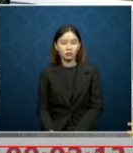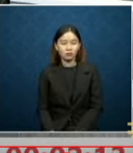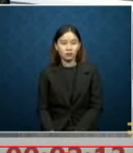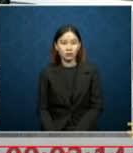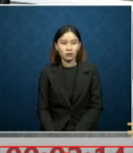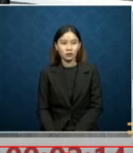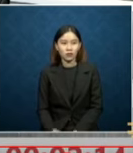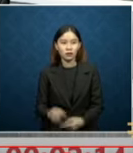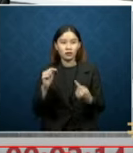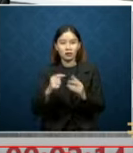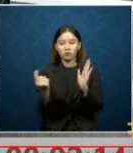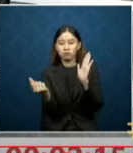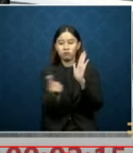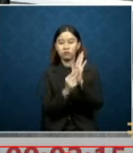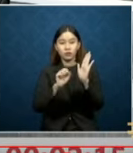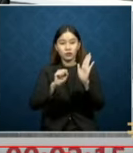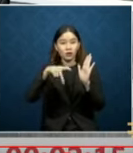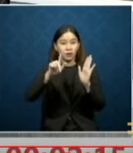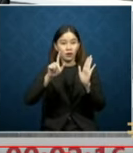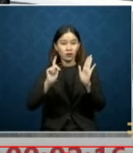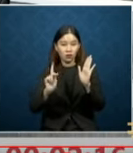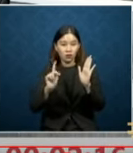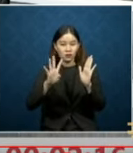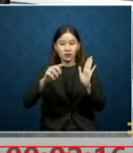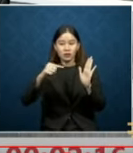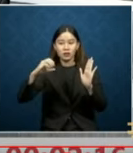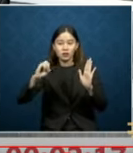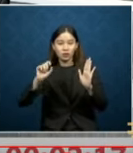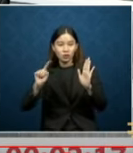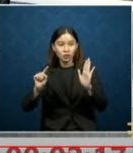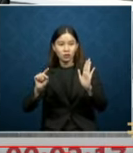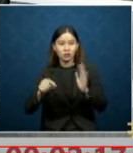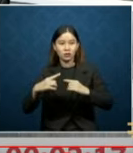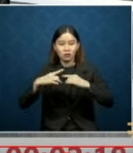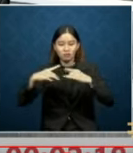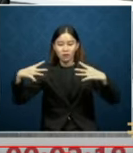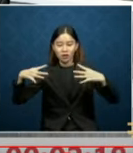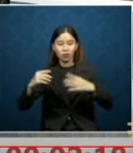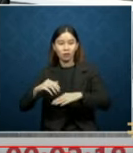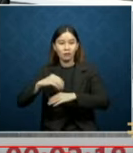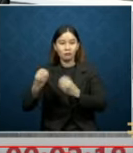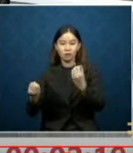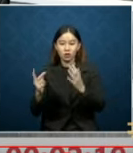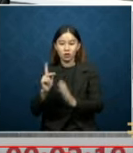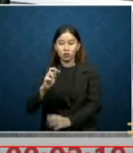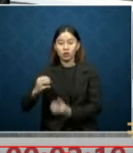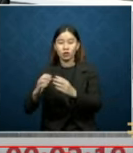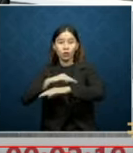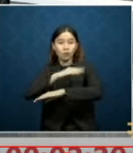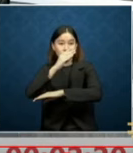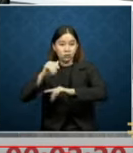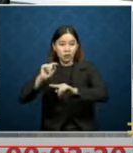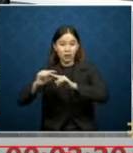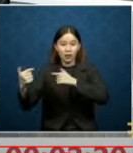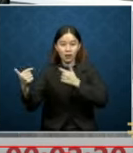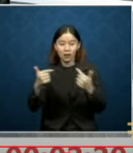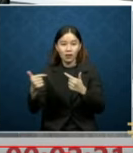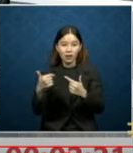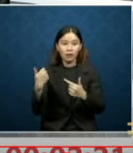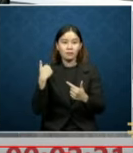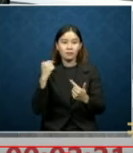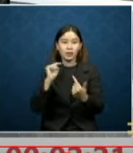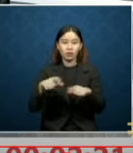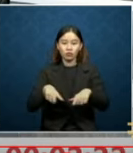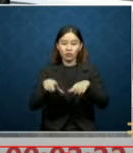ไปอยู่ในสปก. 4/01 ซึ่งขัดแย้งกับกรมอุทยานนะครับที่เขาโต้แย้งว่ามันเป็น